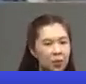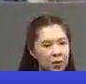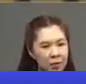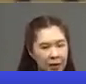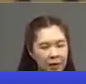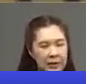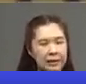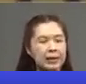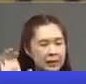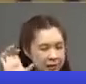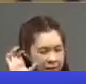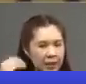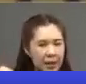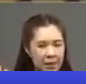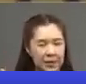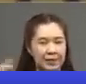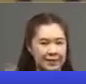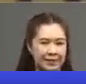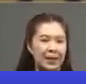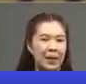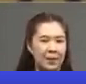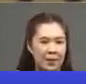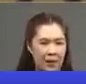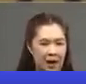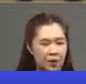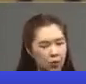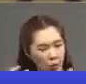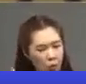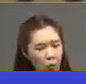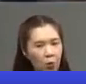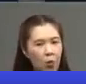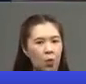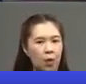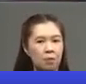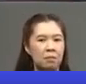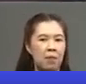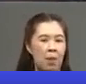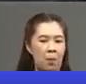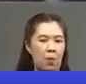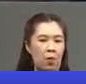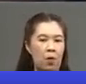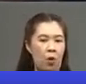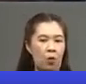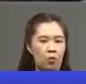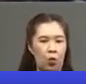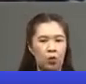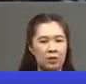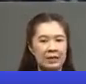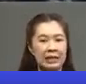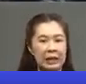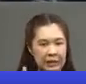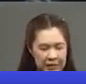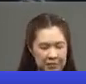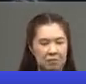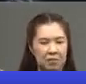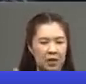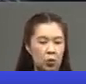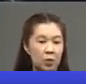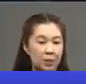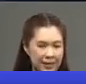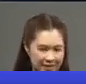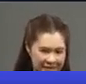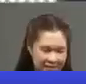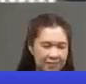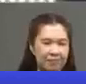ค่ะนายกรัฐมนตรีและคณะเดินทางกลับถึงประเทศไทยที่ท่าอาศยานทหาร 2กองบิน 6เมื่อวานนี้นะคะในช่วงเวลา